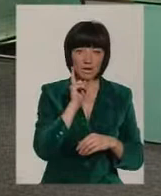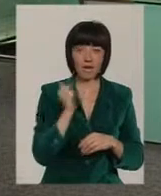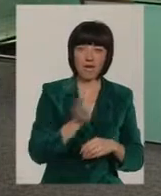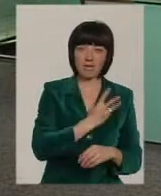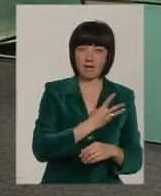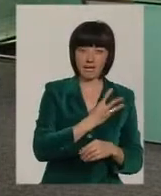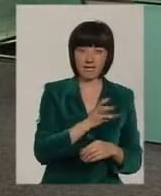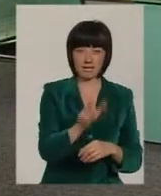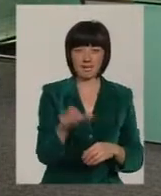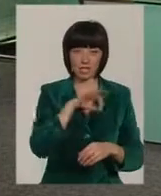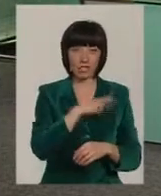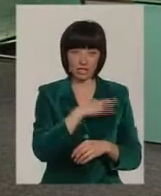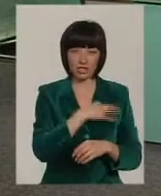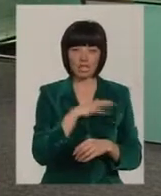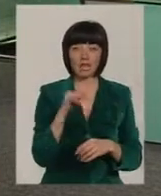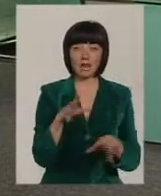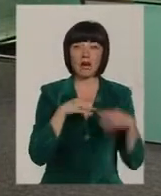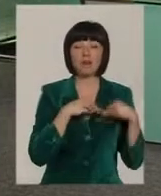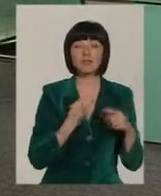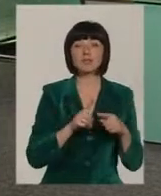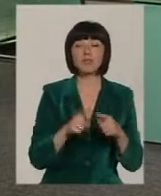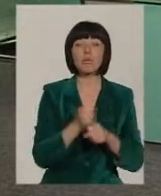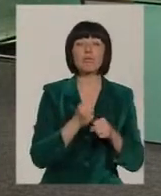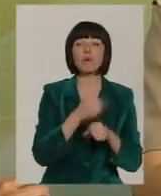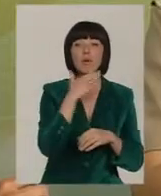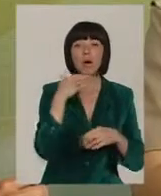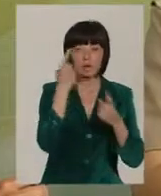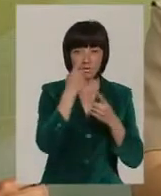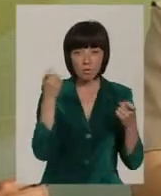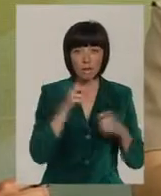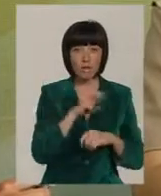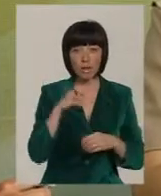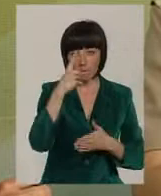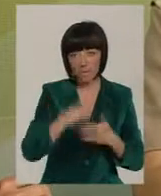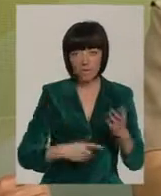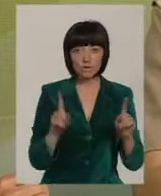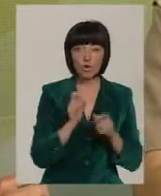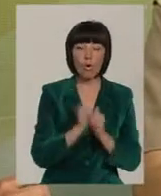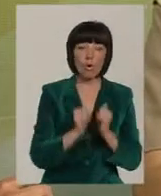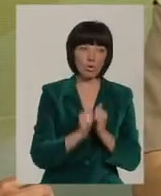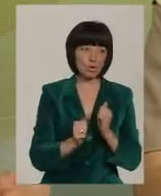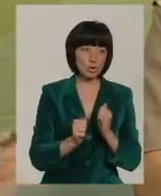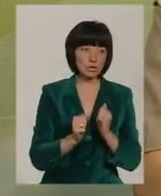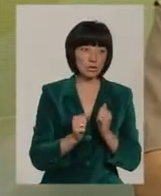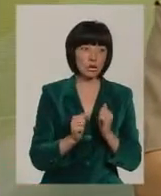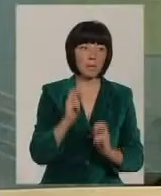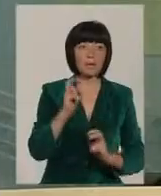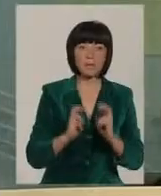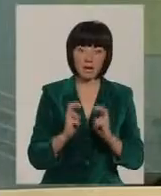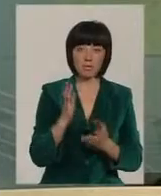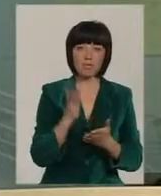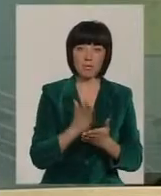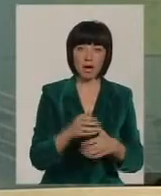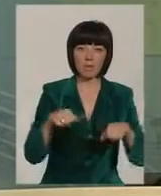енергійні слідчі, так, і разом з ними ми проробляємо багато інформації, але повірте, що кожне підприємство, воно має